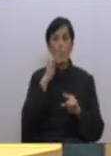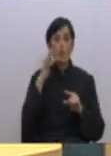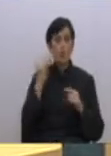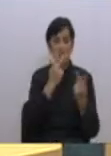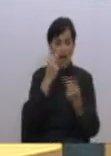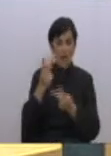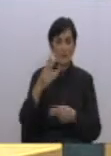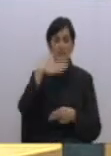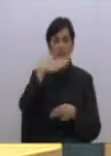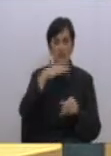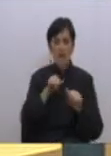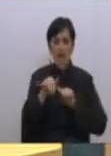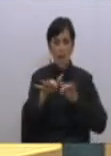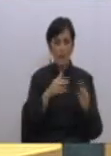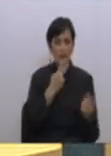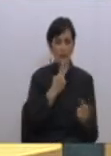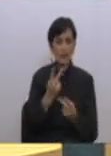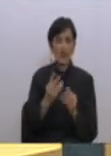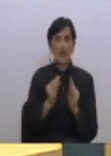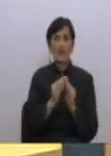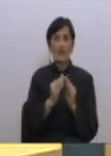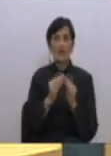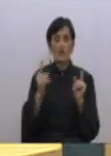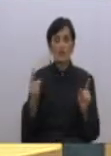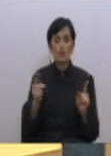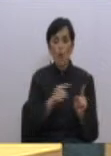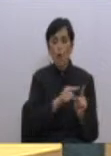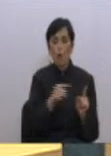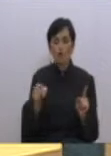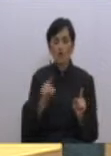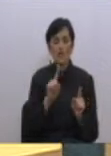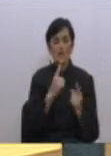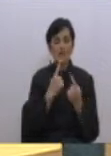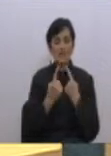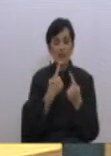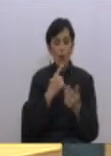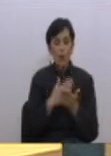nu, nu, nu, nu, nu, nu, nu, nu, nu, nu, nu, nu, nu,